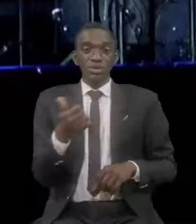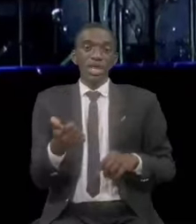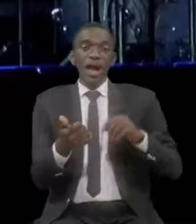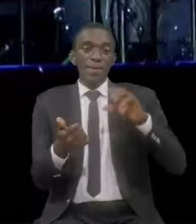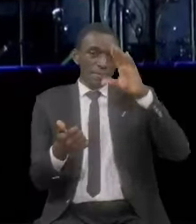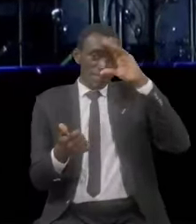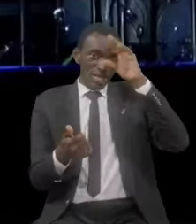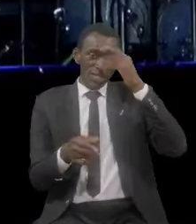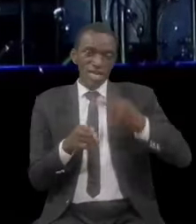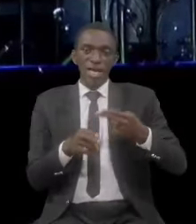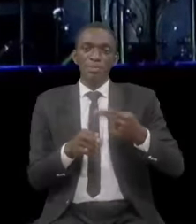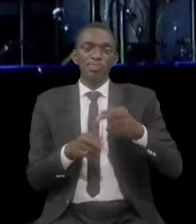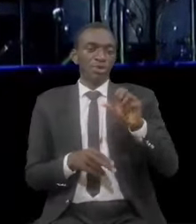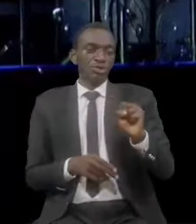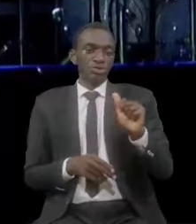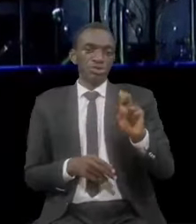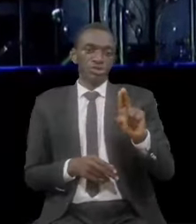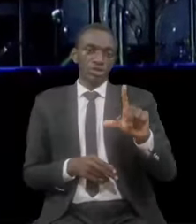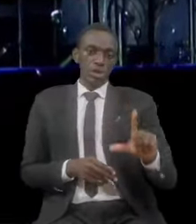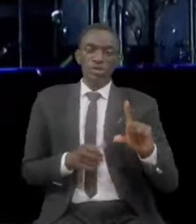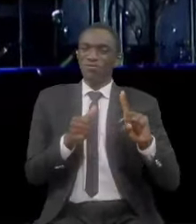Saül est le premier roi d'Israël.